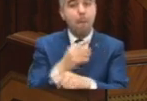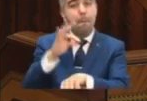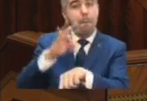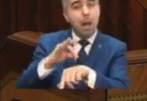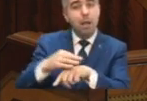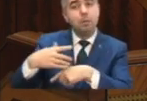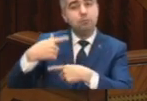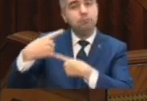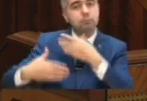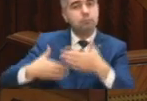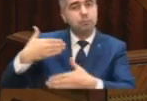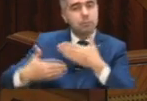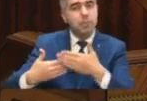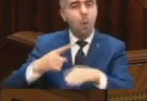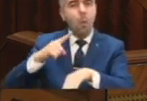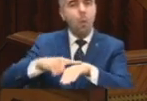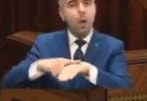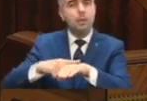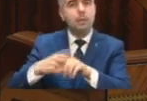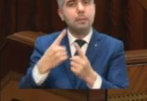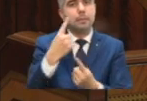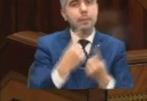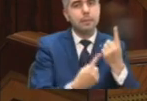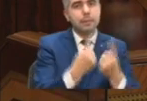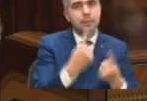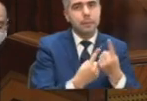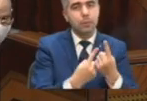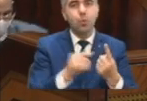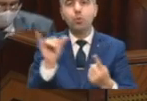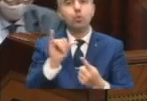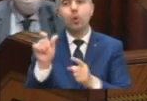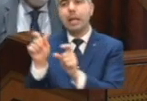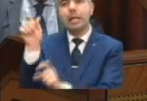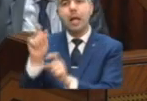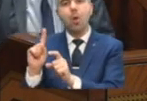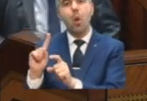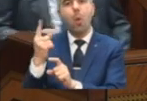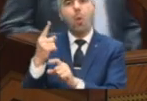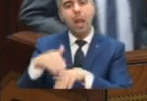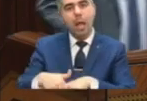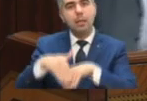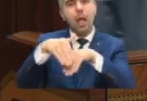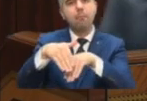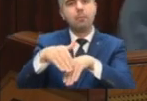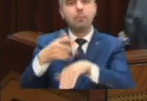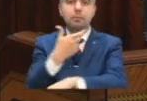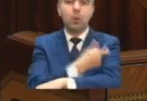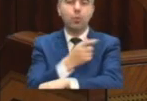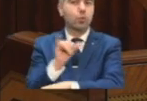والمده الزمنيه اللي غادي يستمر، كيفاش الاولويات. كنت تكلموا على الناس اللي في الواجهه هما اللي غتكون عندهم الاولويه.